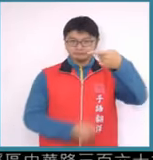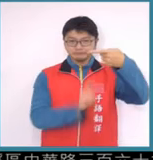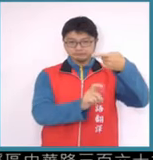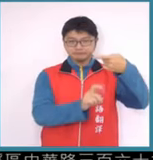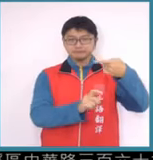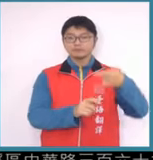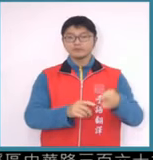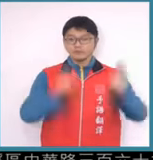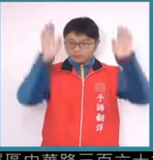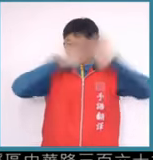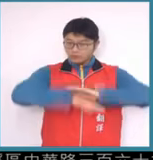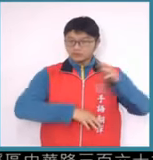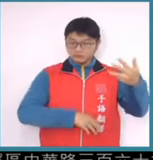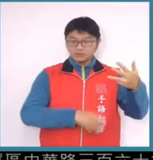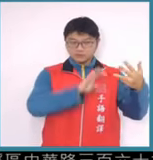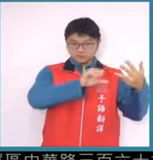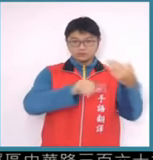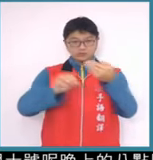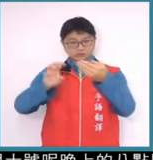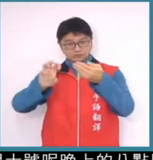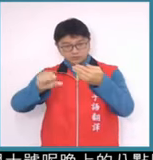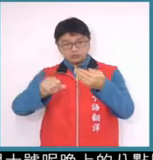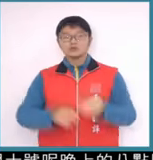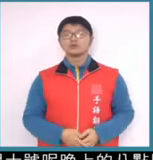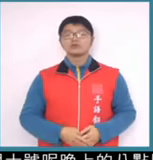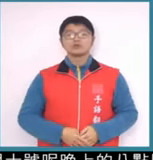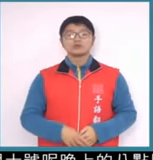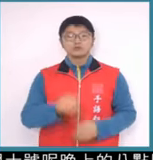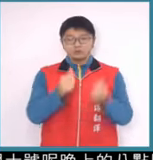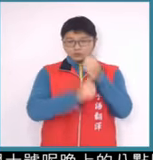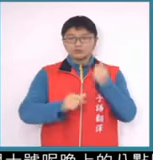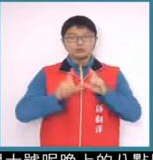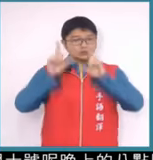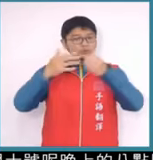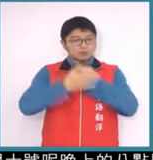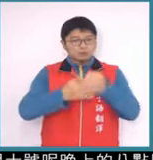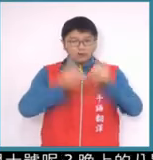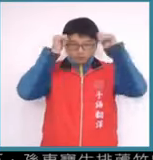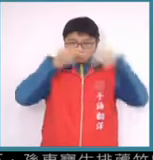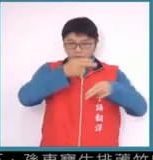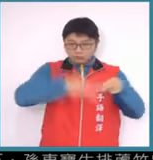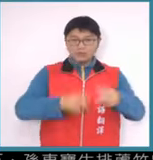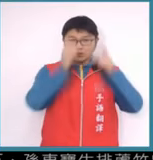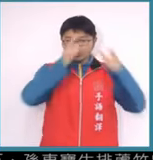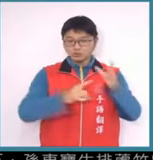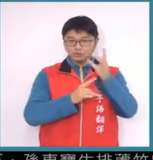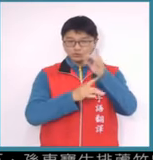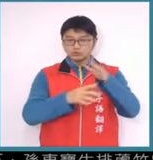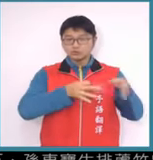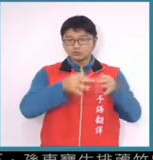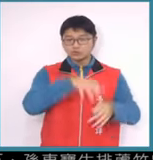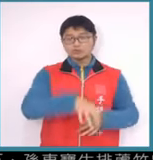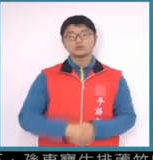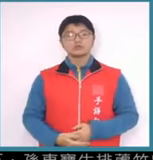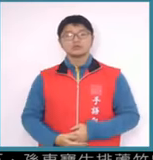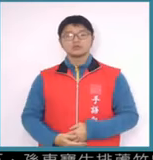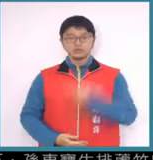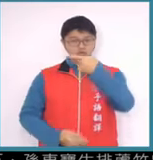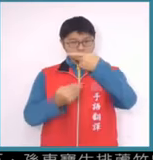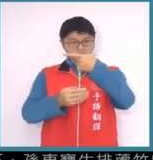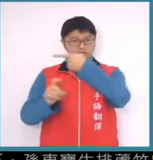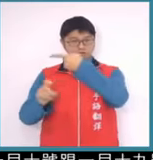晚上的8点45到9点45，孙东宝牛排芦竹忠孝店。那1月10号跟1月19号2天，有个个